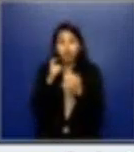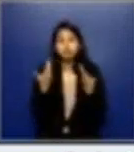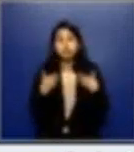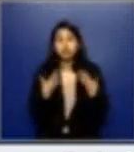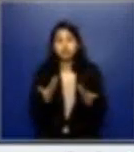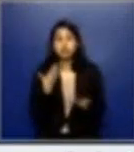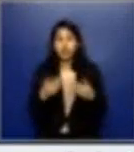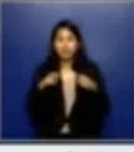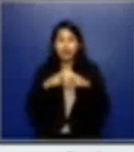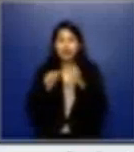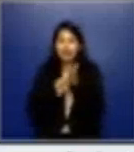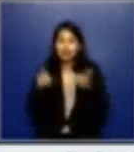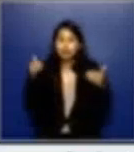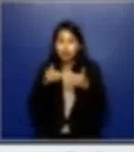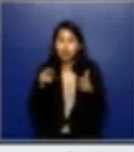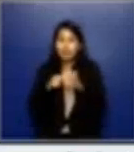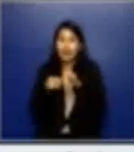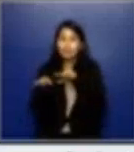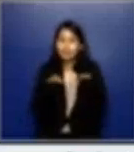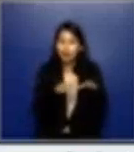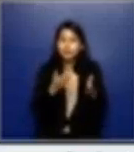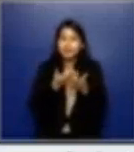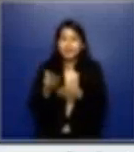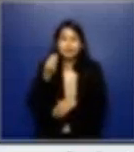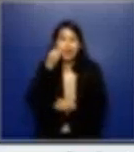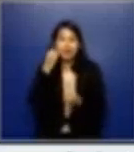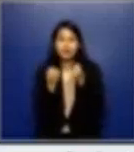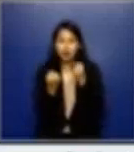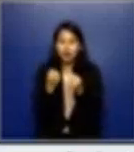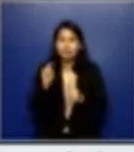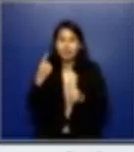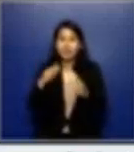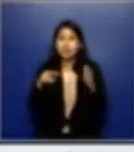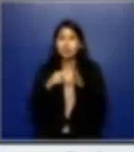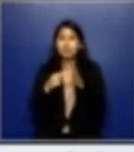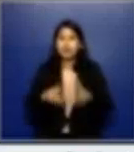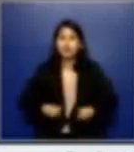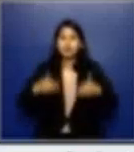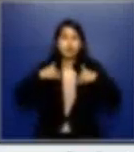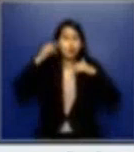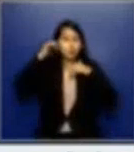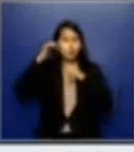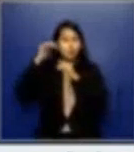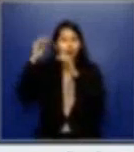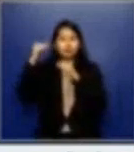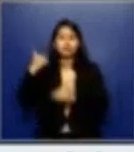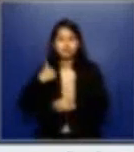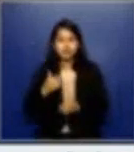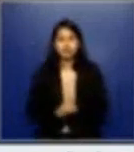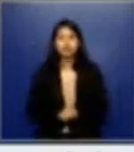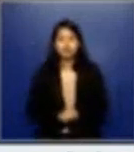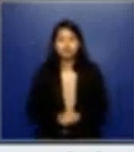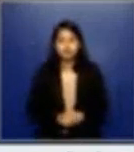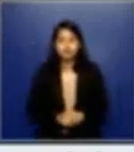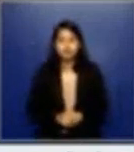าแก้ตรงแล้วนี่เขาจะต้องเตรียมออกรถใหม่สร้างบ้านใหม่เขาจะต้องมีความหวังในชีวิตเพราะนั้นอย่างน้อยที่สุ